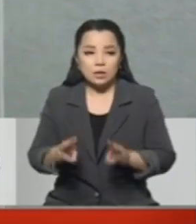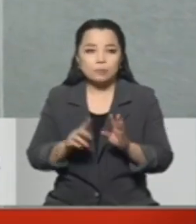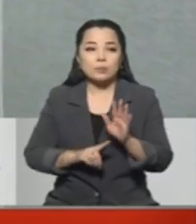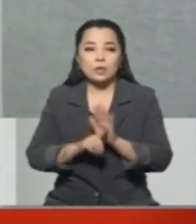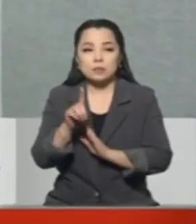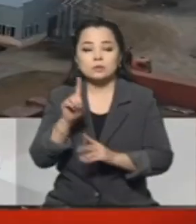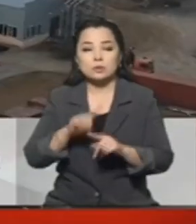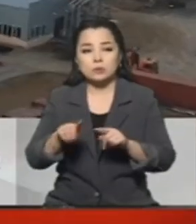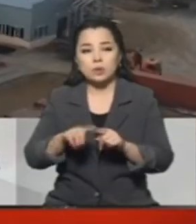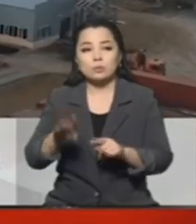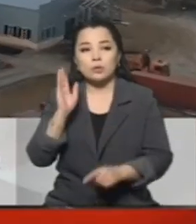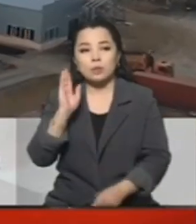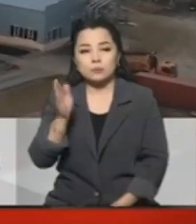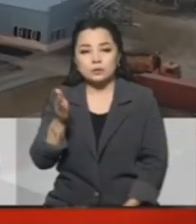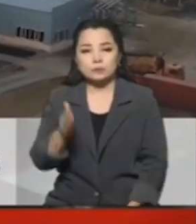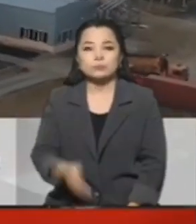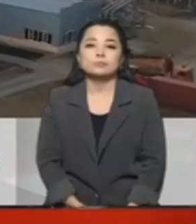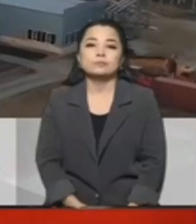бастаймыз бәрін.